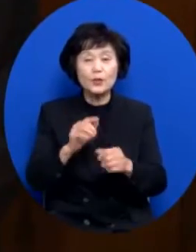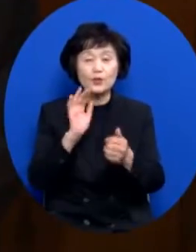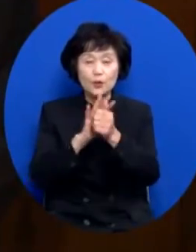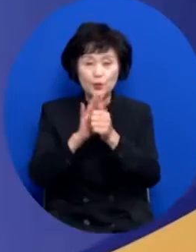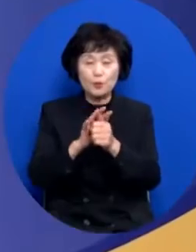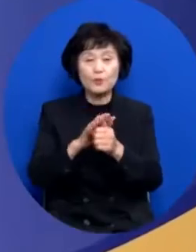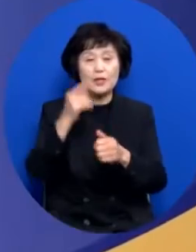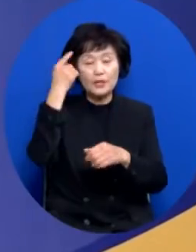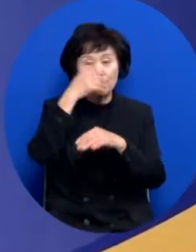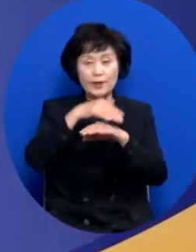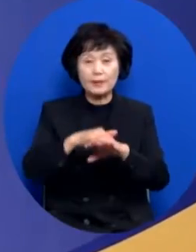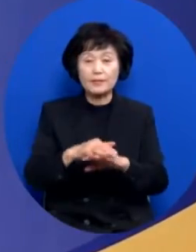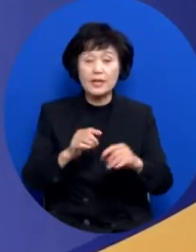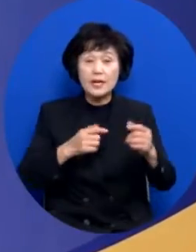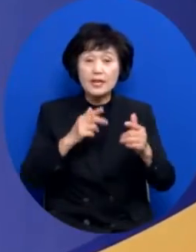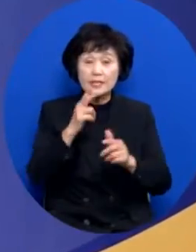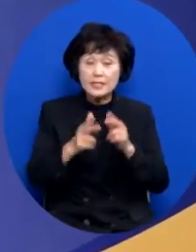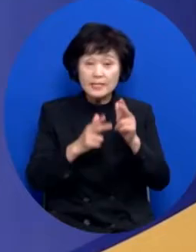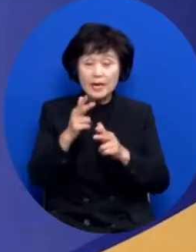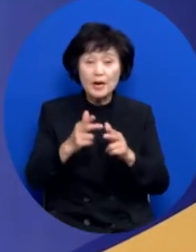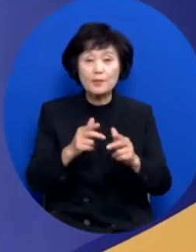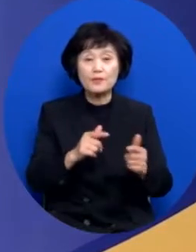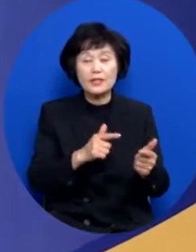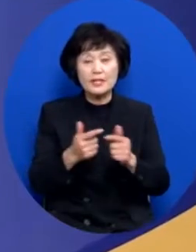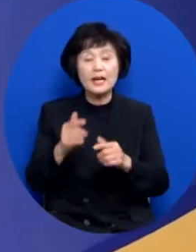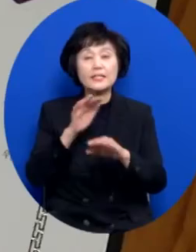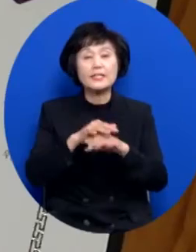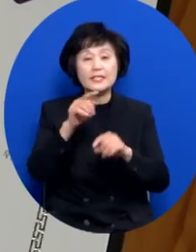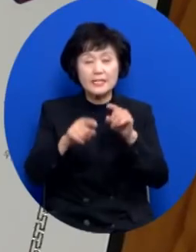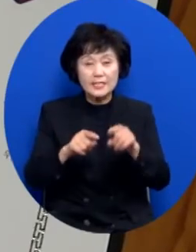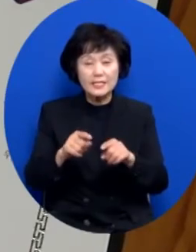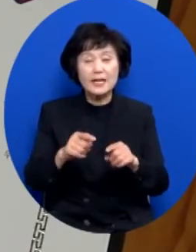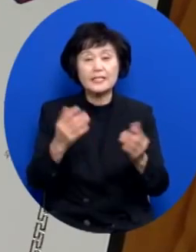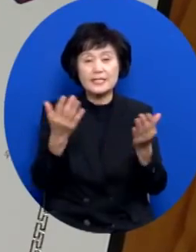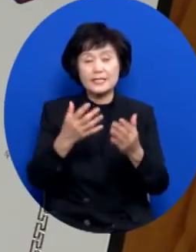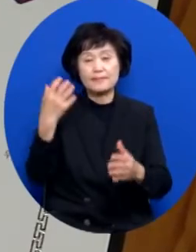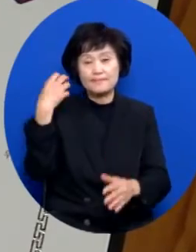네트워크는 사업과 활동을 기획하고 실행하는 인물을 맡기로 했습니다